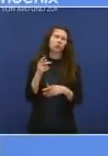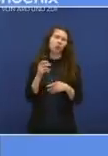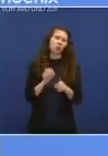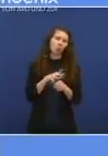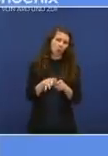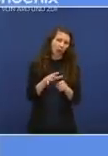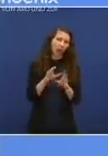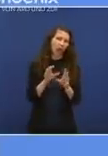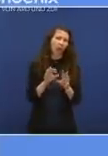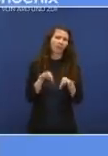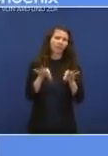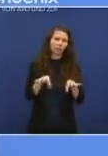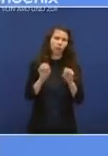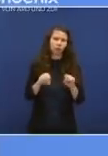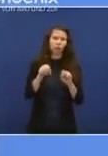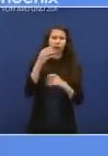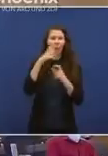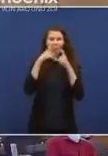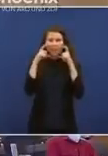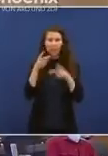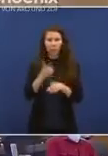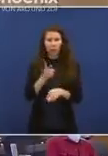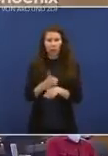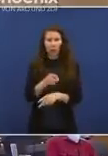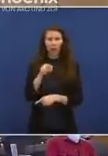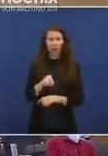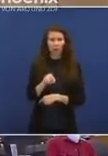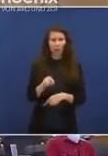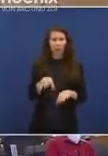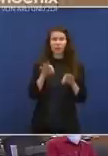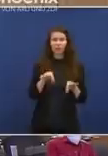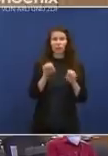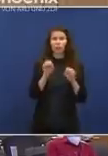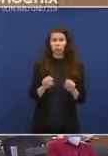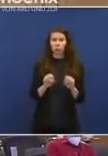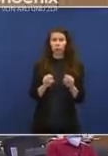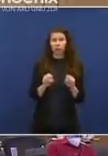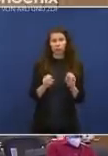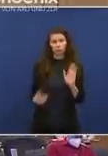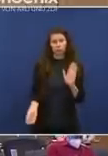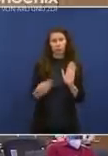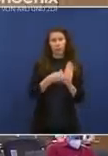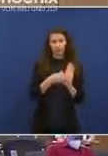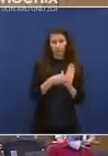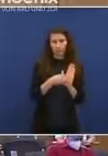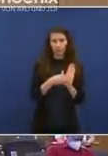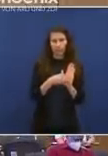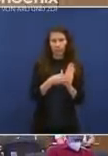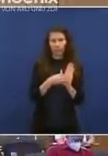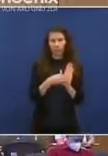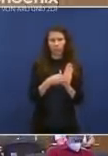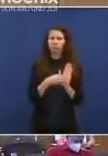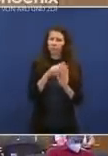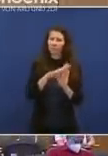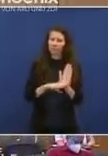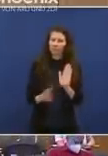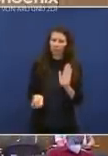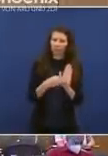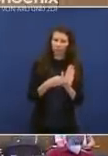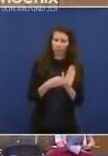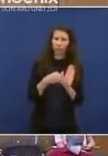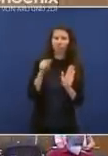Corona-Pandemie-Infektionsschutzmasken-Standard, der ist im Infektionsschutzgesetz festgelegt, konsentiert und danach können diese